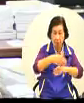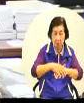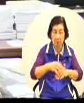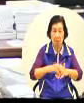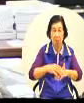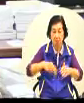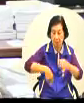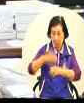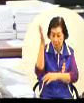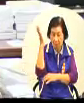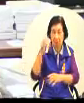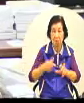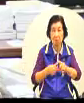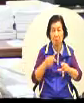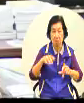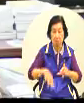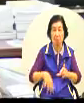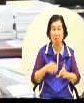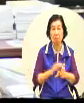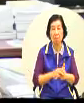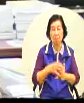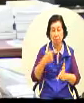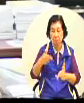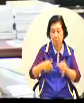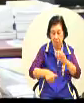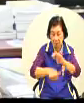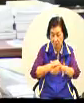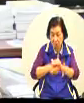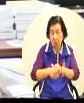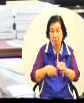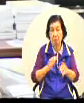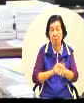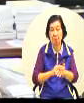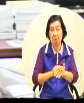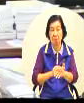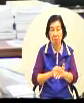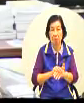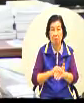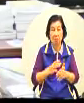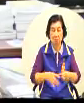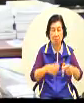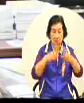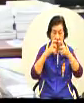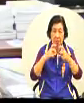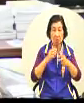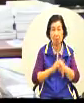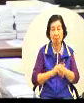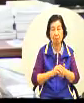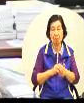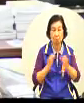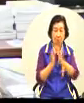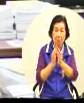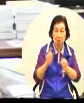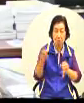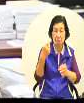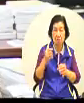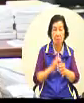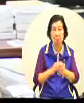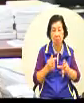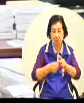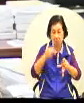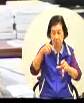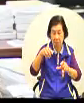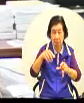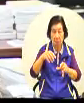归为六龟区的土地面积，应该回归到我们桃园区公所的行政